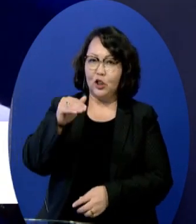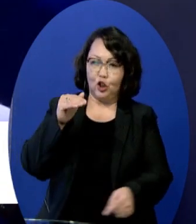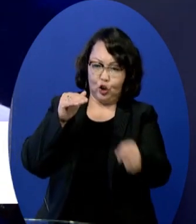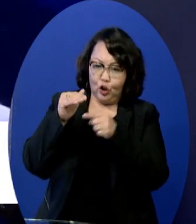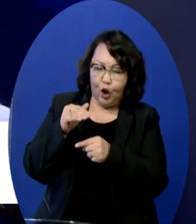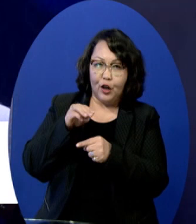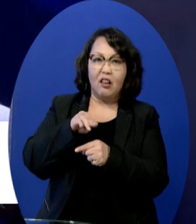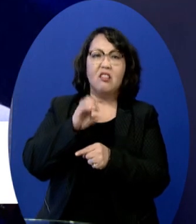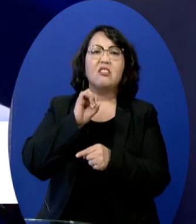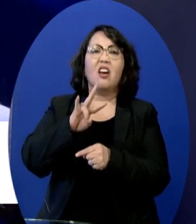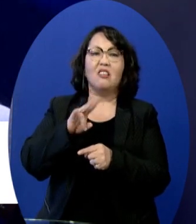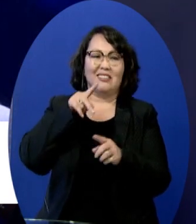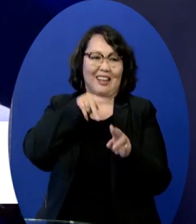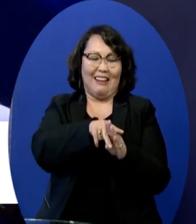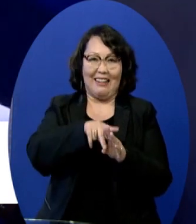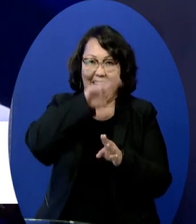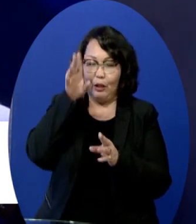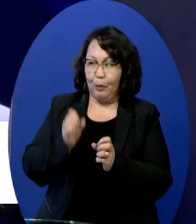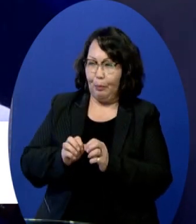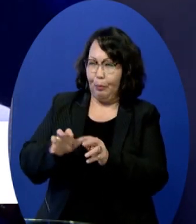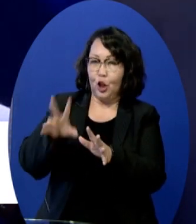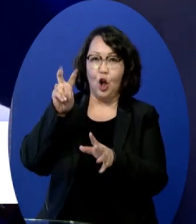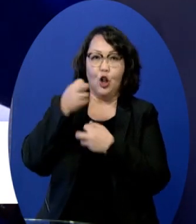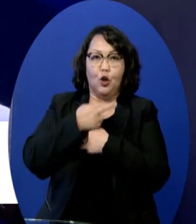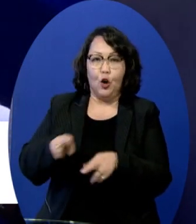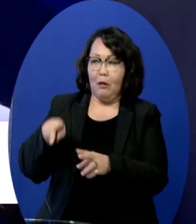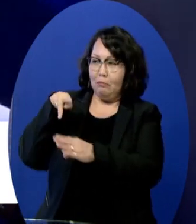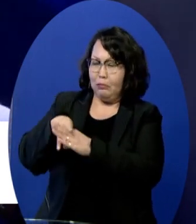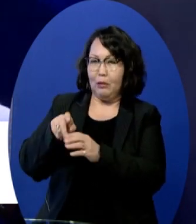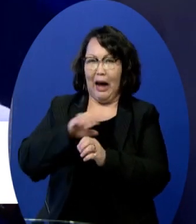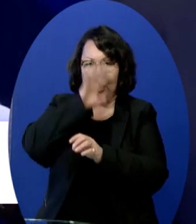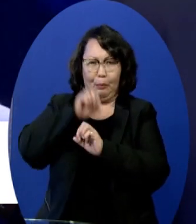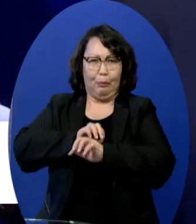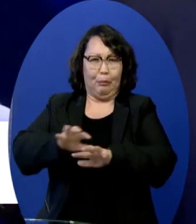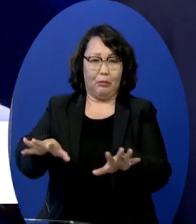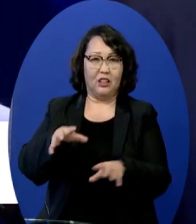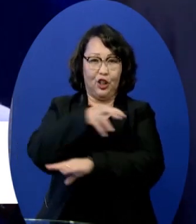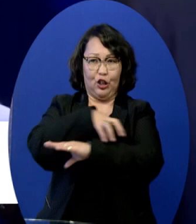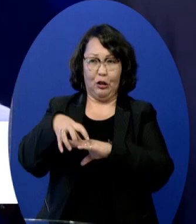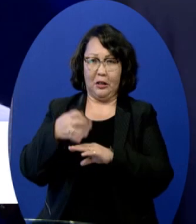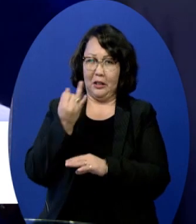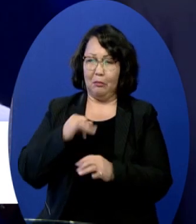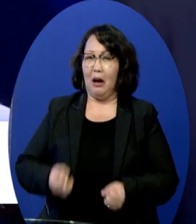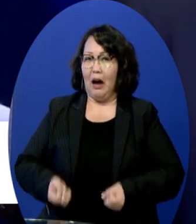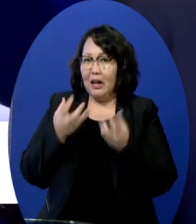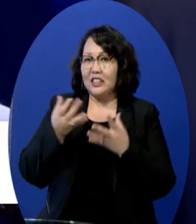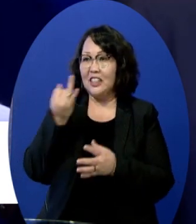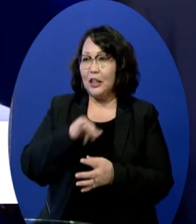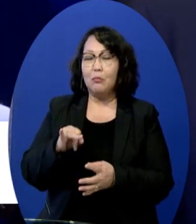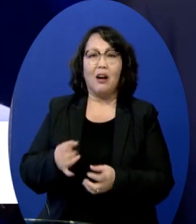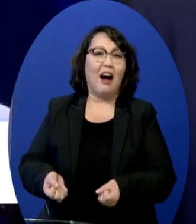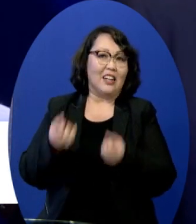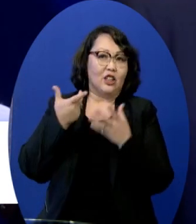юм бэ? Тим хэмжээнд одоо араа бас одоо энэ хэрэглээг өсгөх нь гэж тооцоогүй. А хэрэглээ өсгөх нь